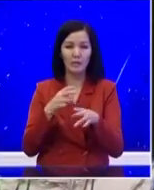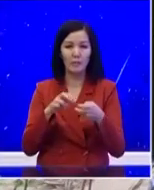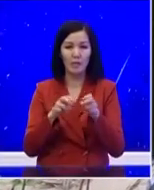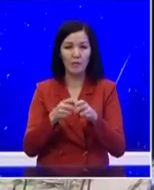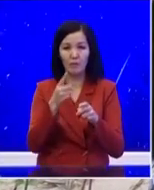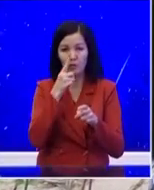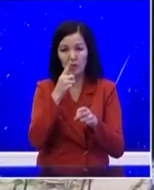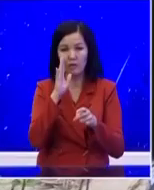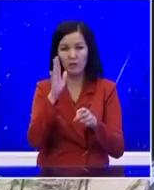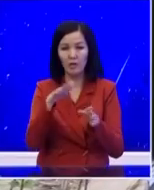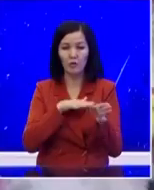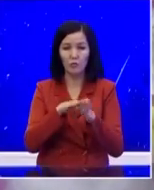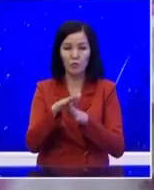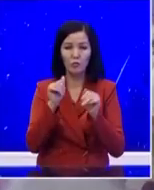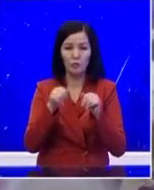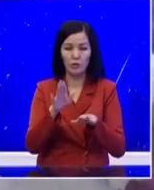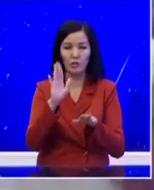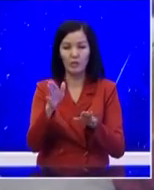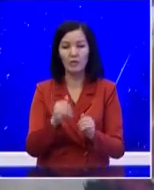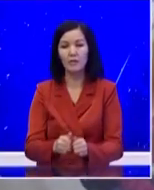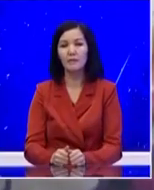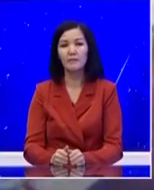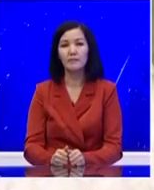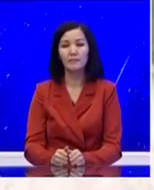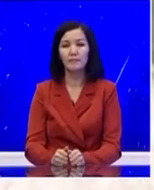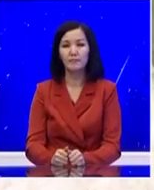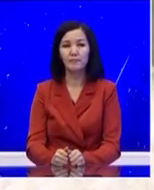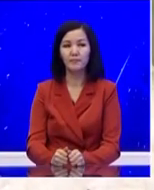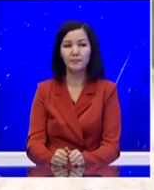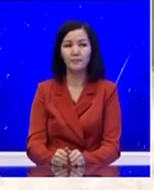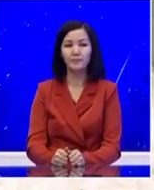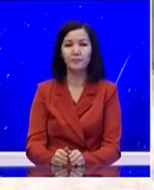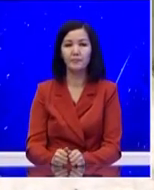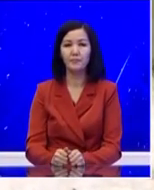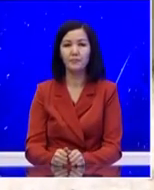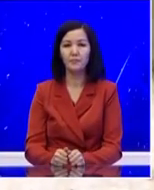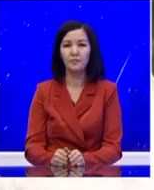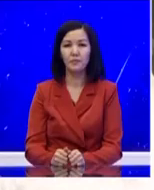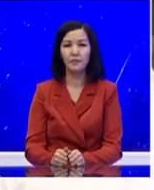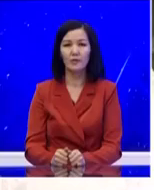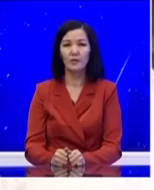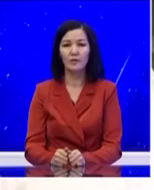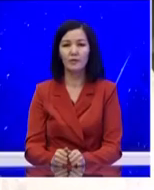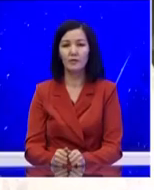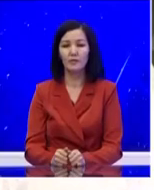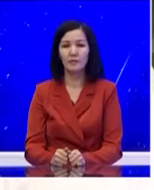таяу болашақта түбегейлі шешілет дейді жауаптылар. Рахат Рахмжанов, Айдос Қалиев, Жетісу арнасы, Қарасай